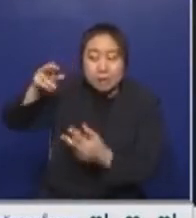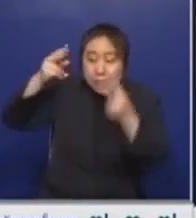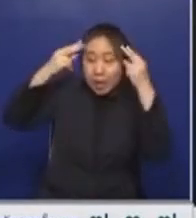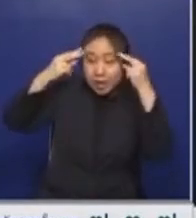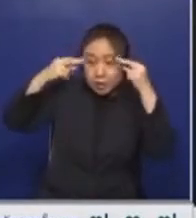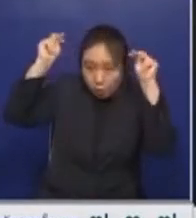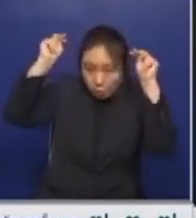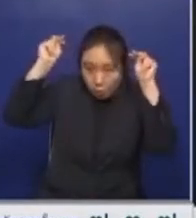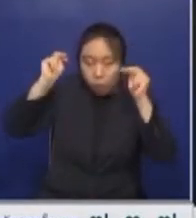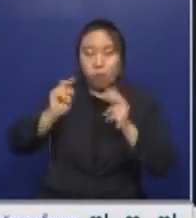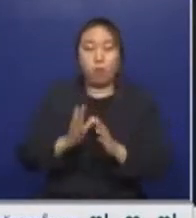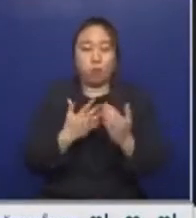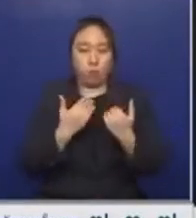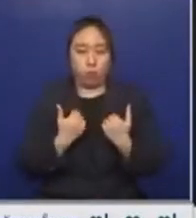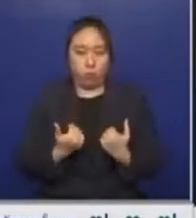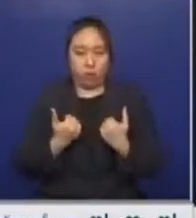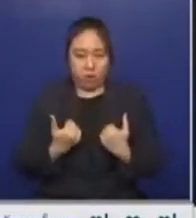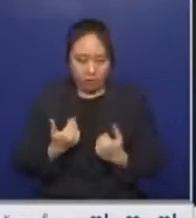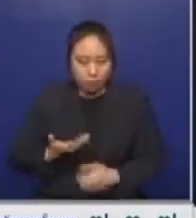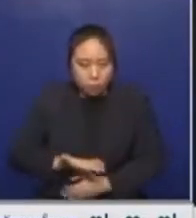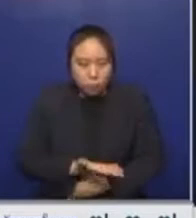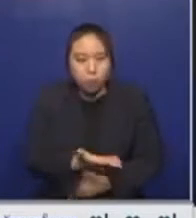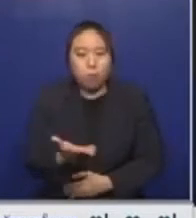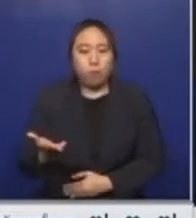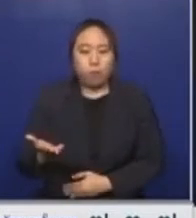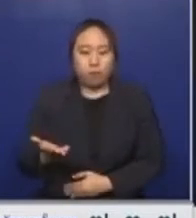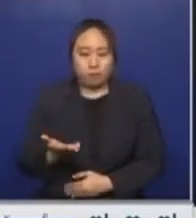คะวันนี้เนี่ยพวกท่านเนี่ย